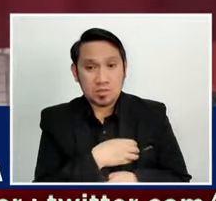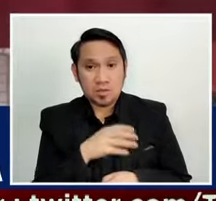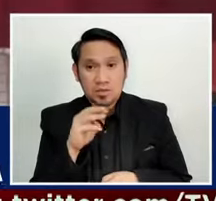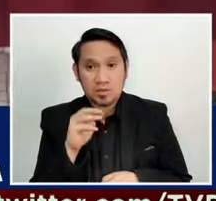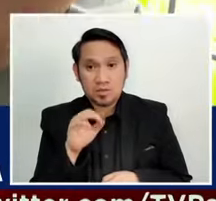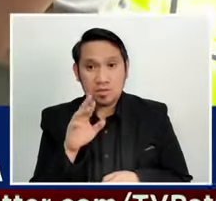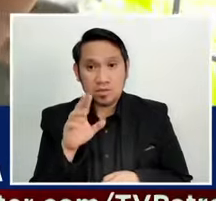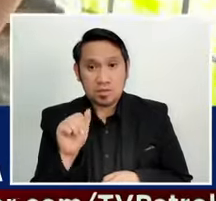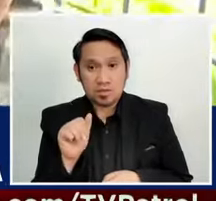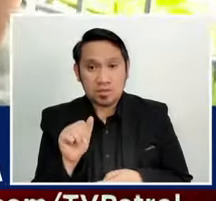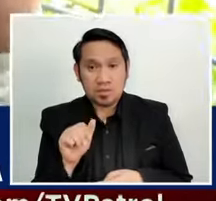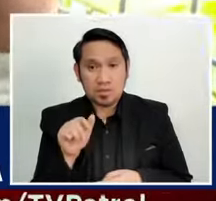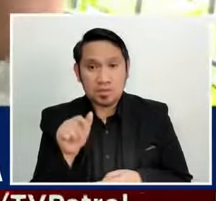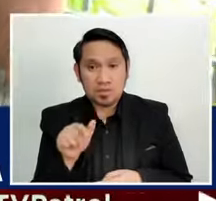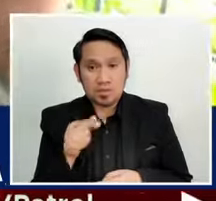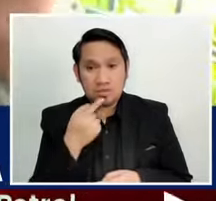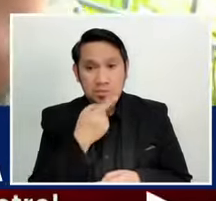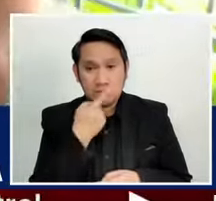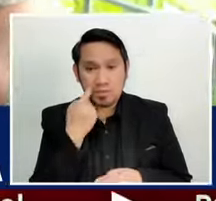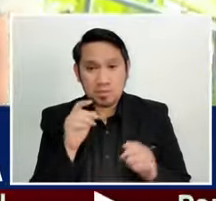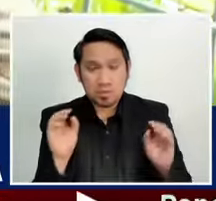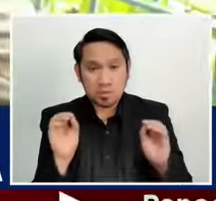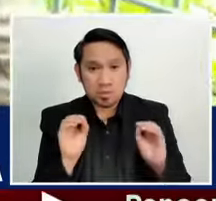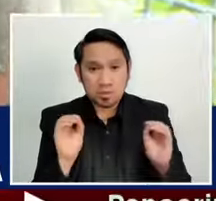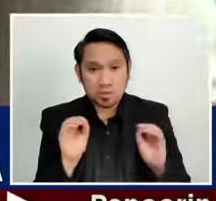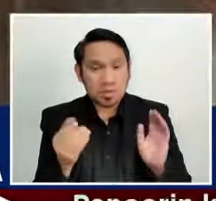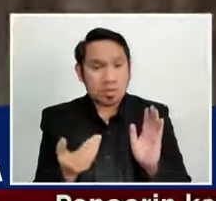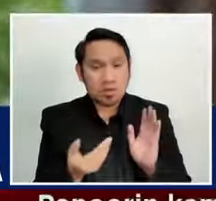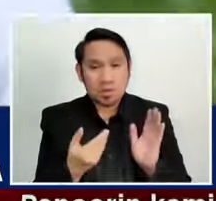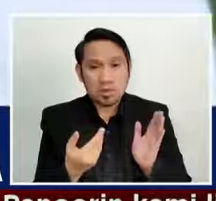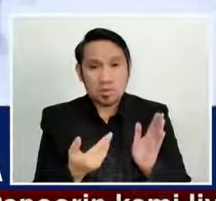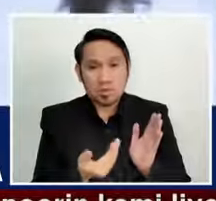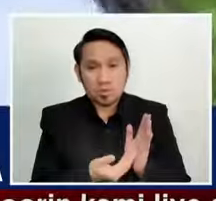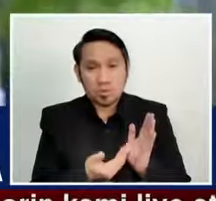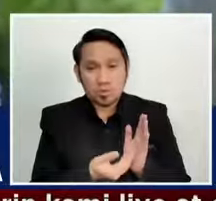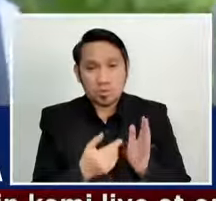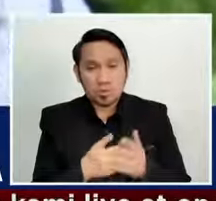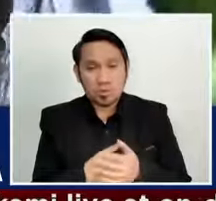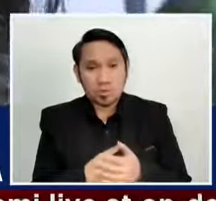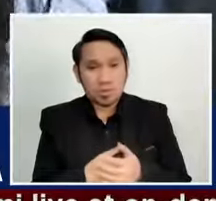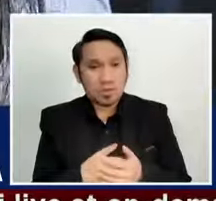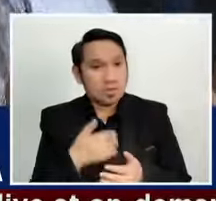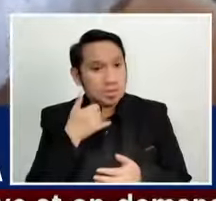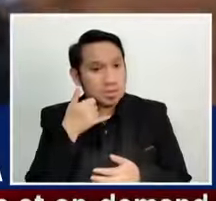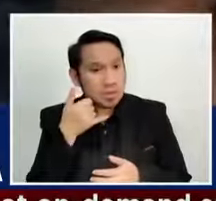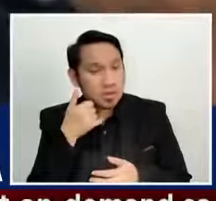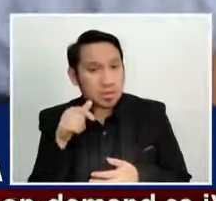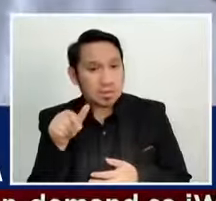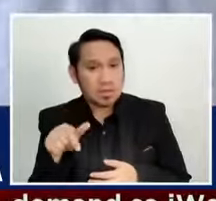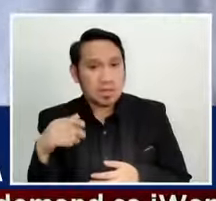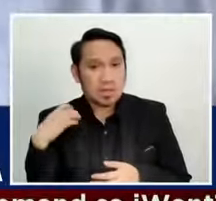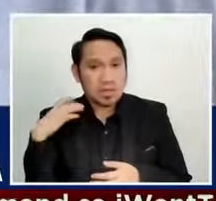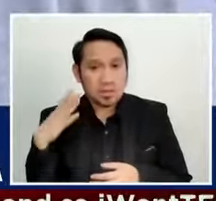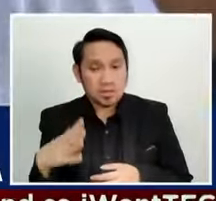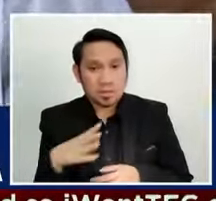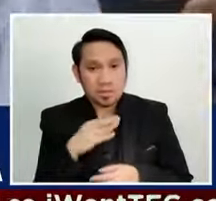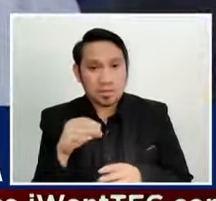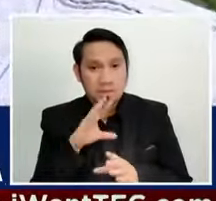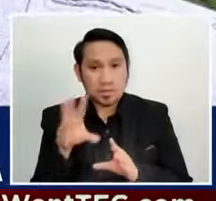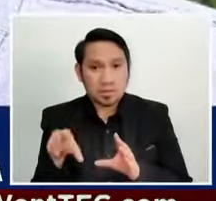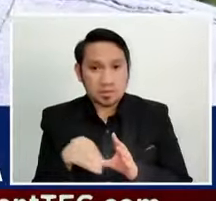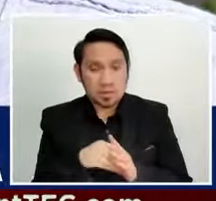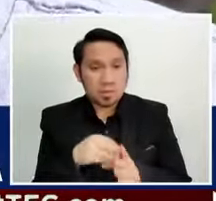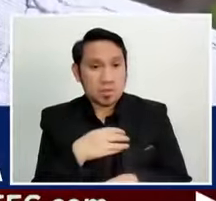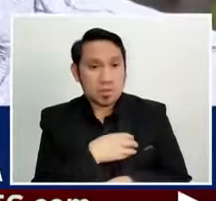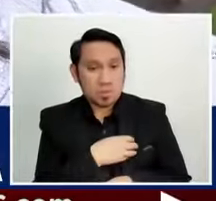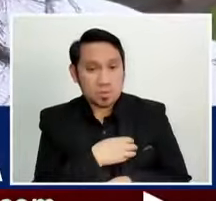Eliza Palabay dahil wala umanong patunay na tinawagan ng kapitan ang mga Ruiz at kasabwat ng pulis